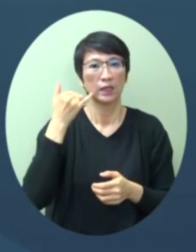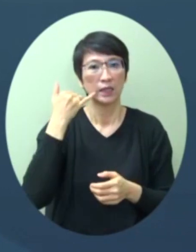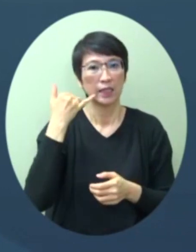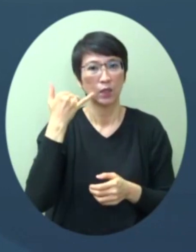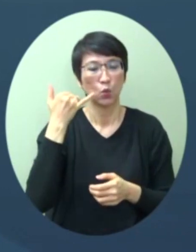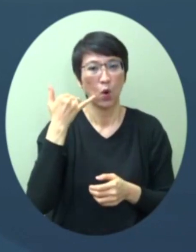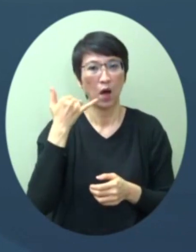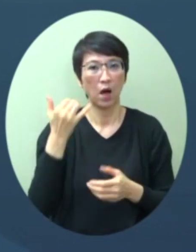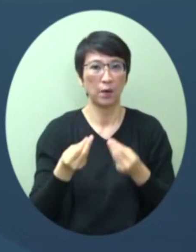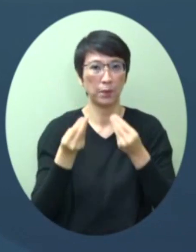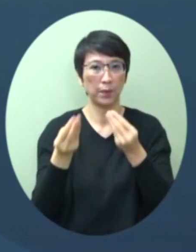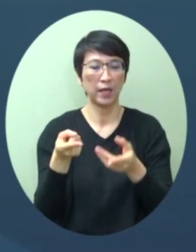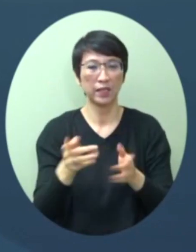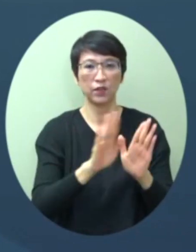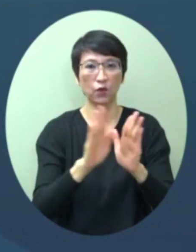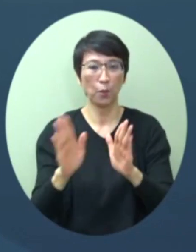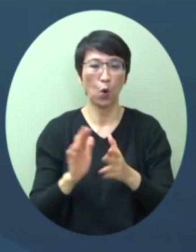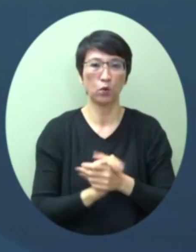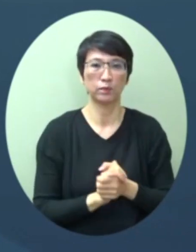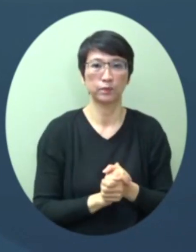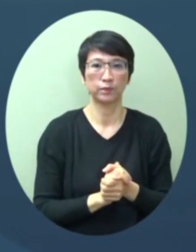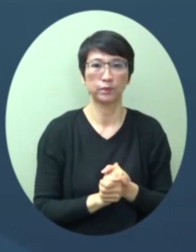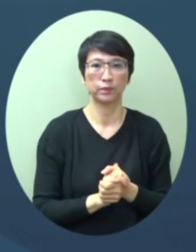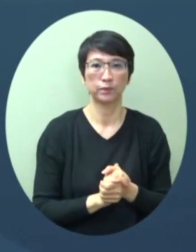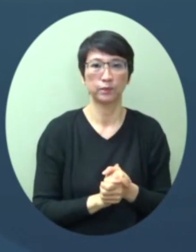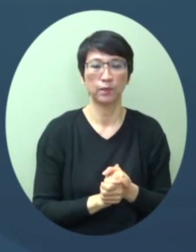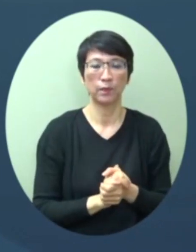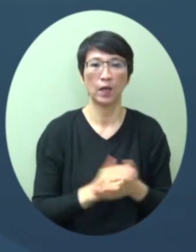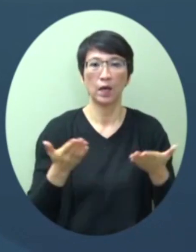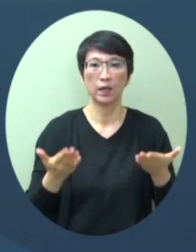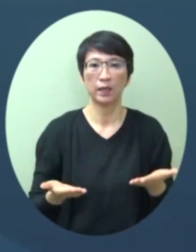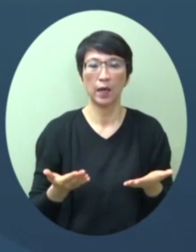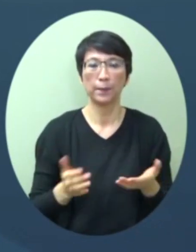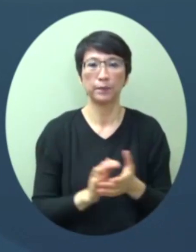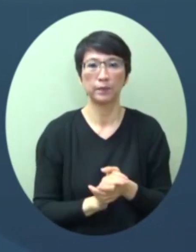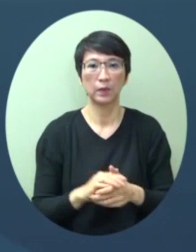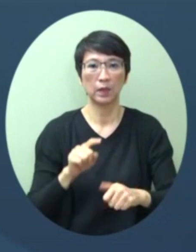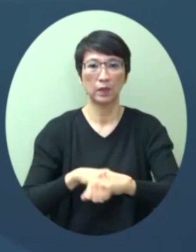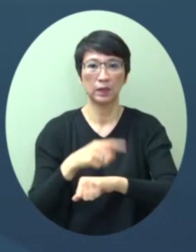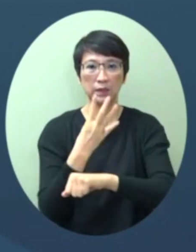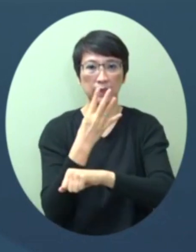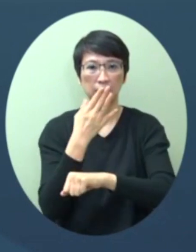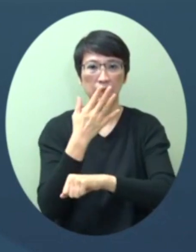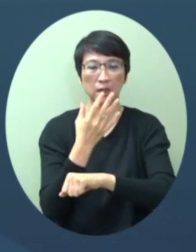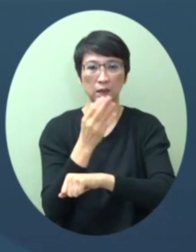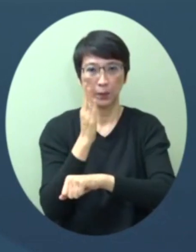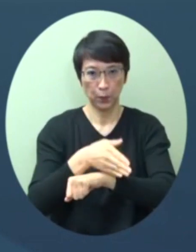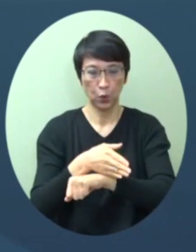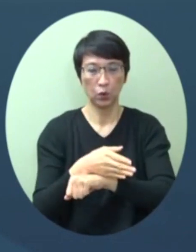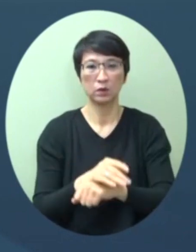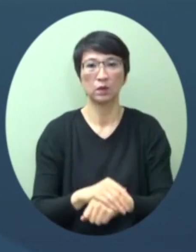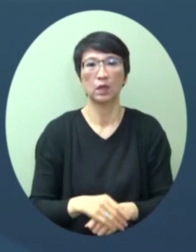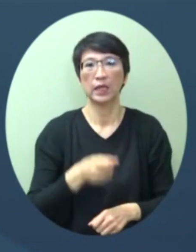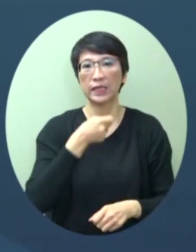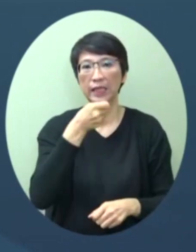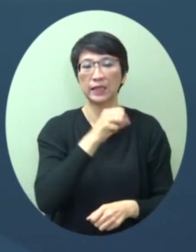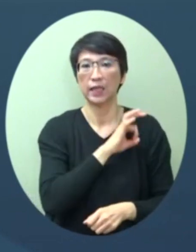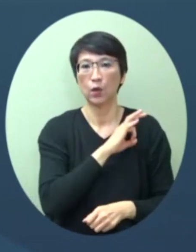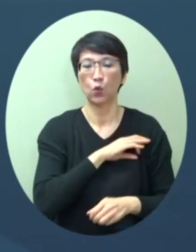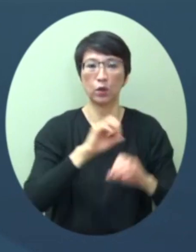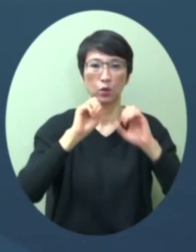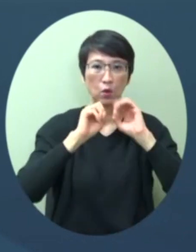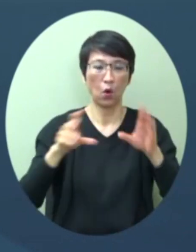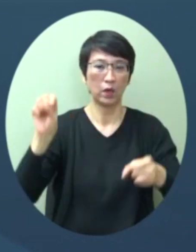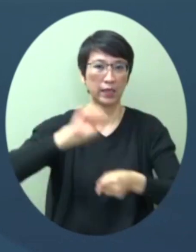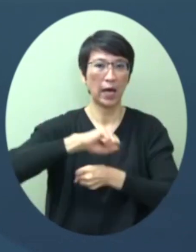就是电话提供这些服务之外我知道他今天在430的记者招待会亦都会公布一些加